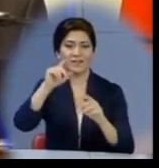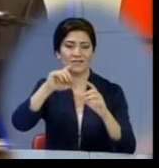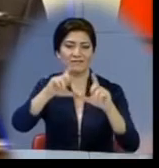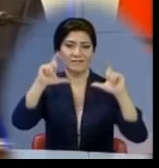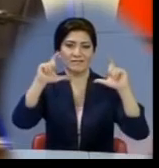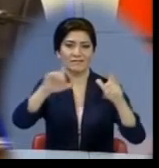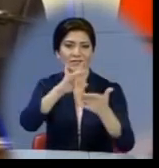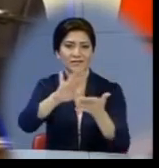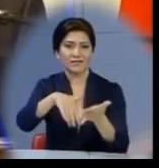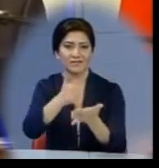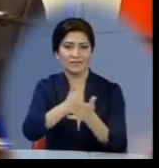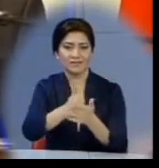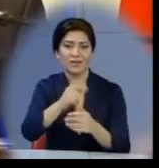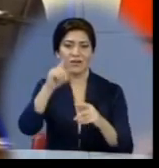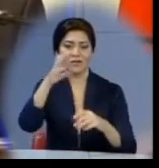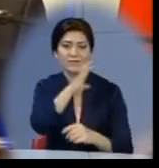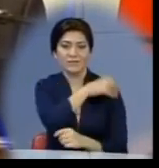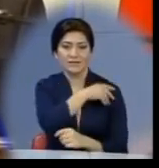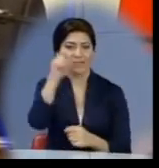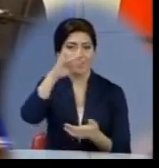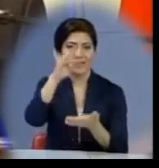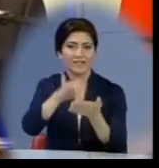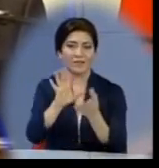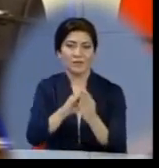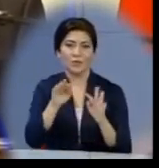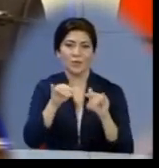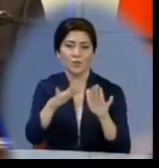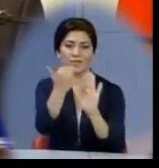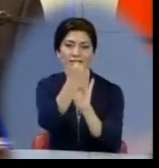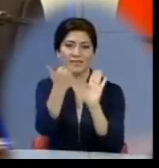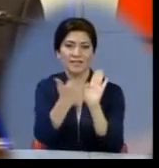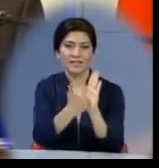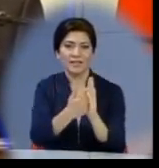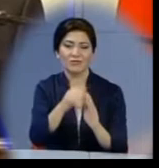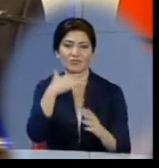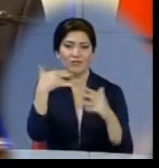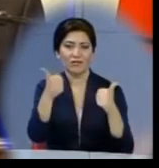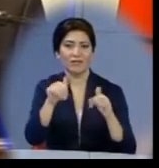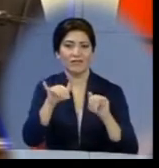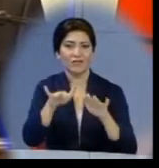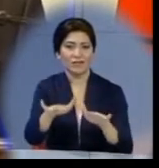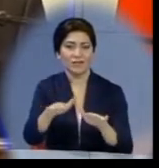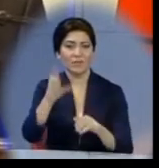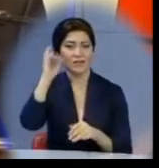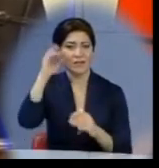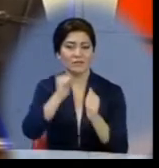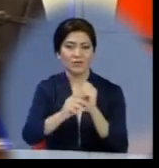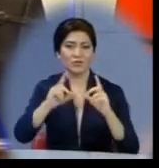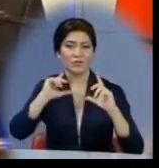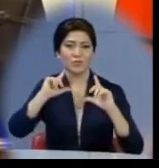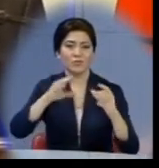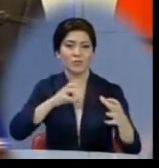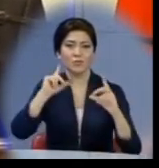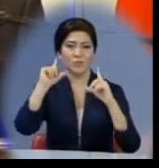դրա հաստատումն են Սանք պետերբուրգի և երևանի համագործայության ծրագրի հաջող կատարումը պատվիրակությունների ամենամյա